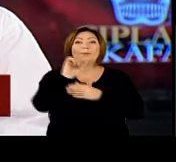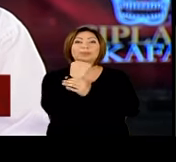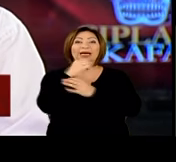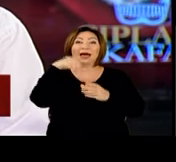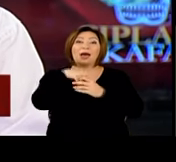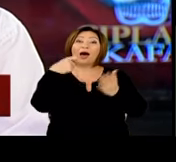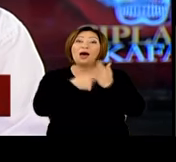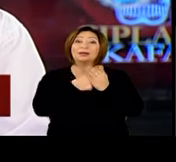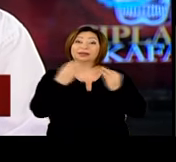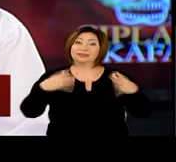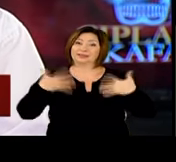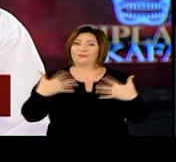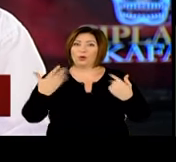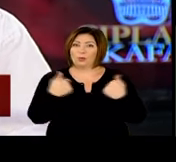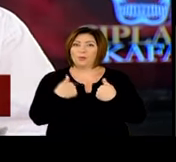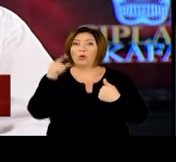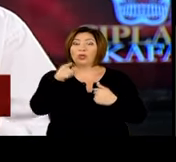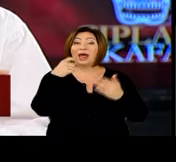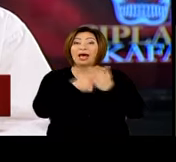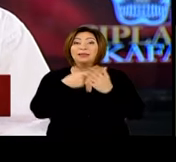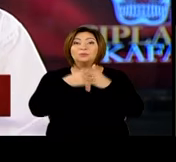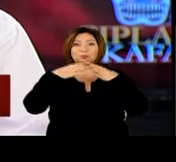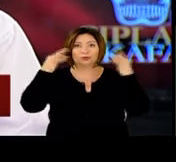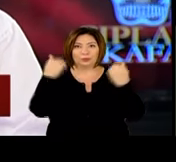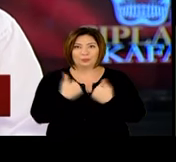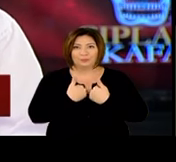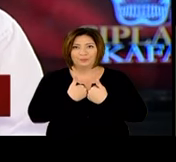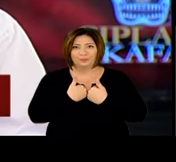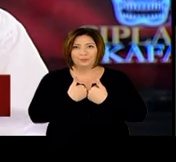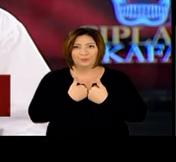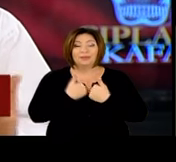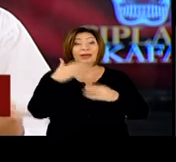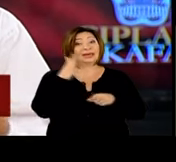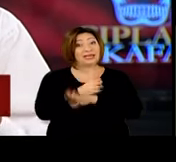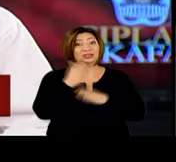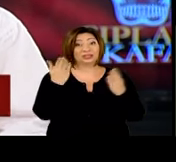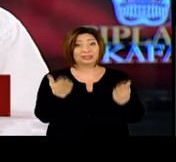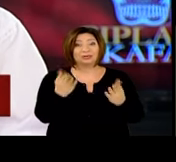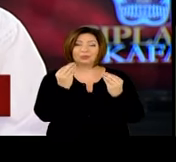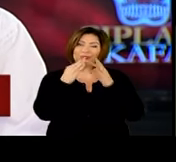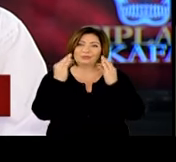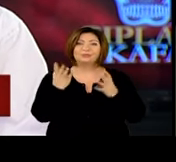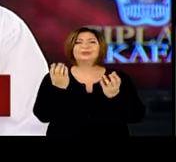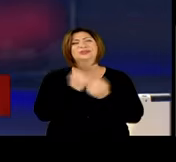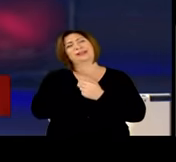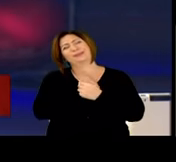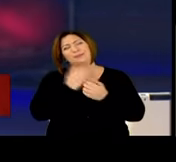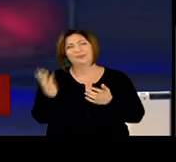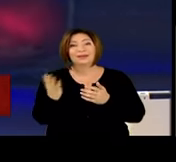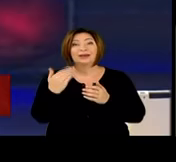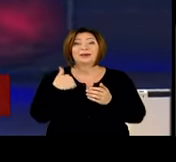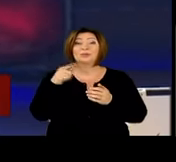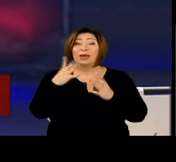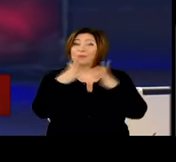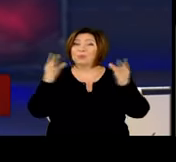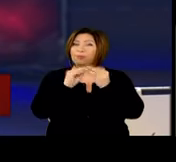adına seviniyorum. Onların adına mutluyum. Gerçekten çok mutluyum. Canım efendim çok. Bizim burada en büyük